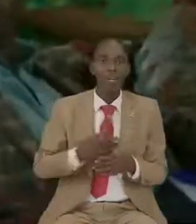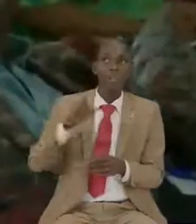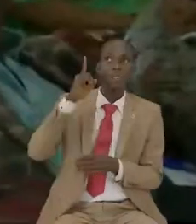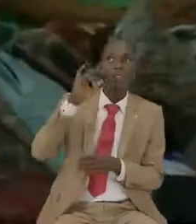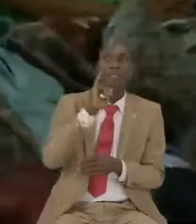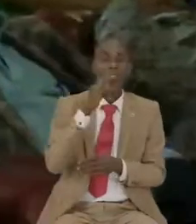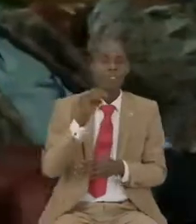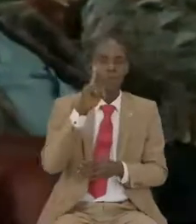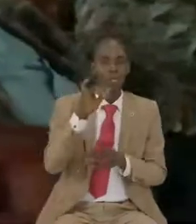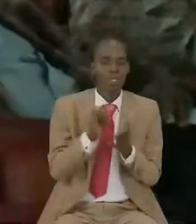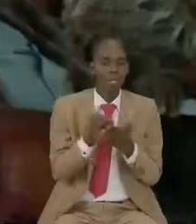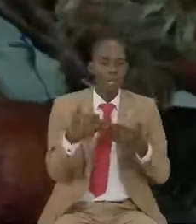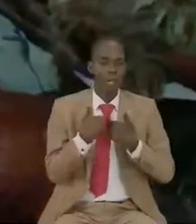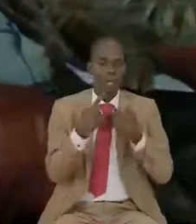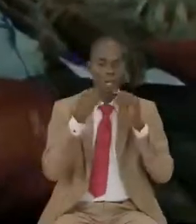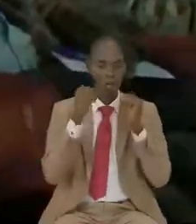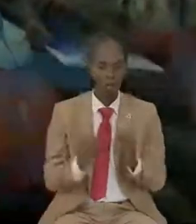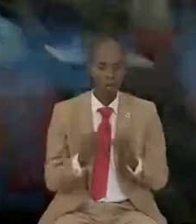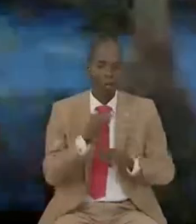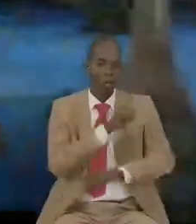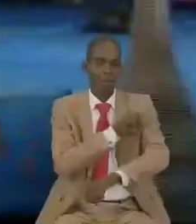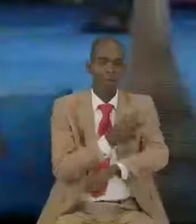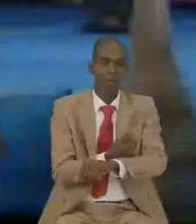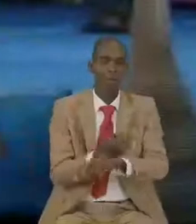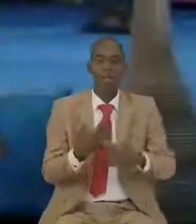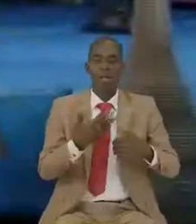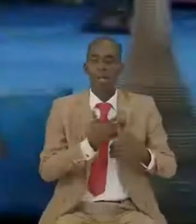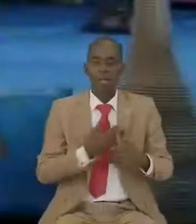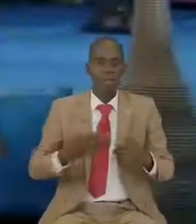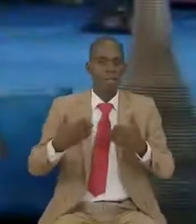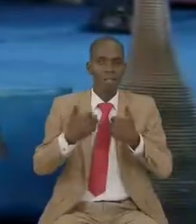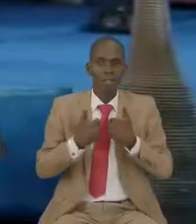c'est lui qui a le pouvoir, l'autorité et il a